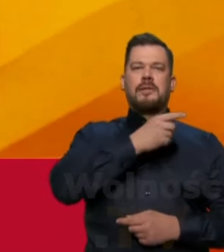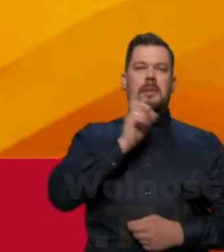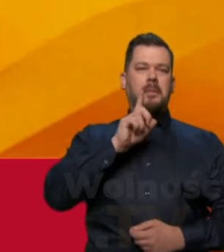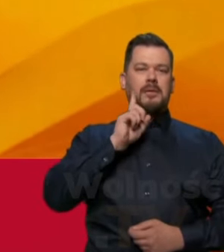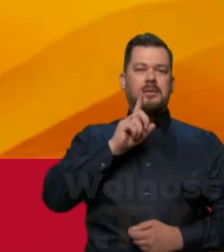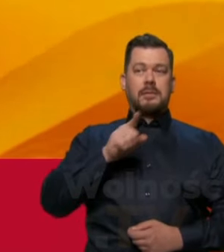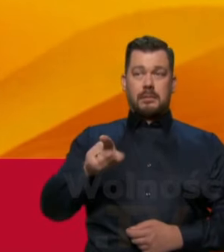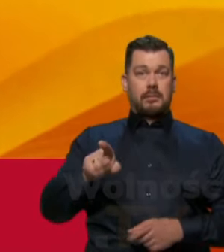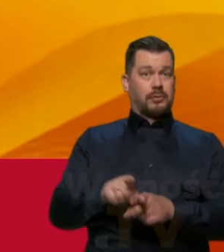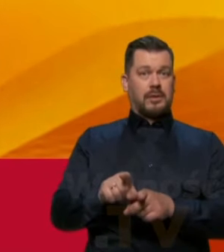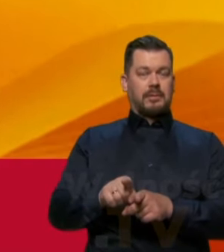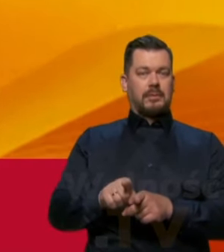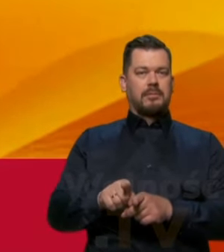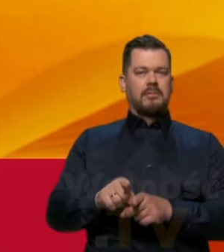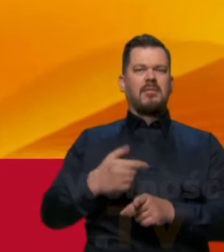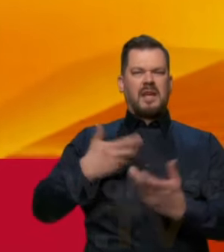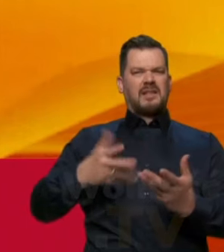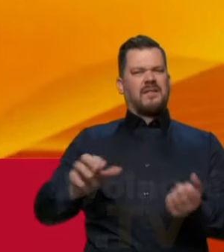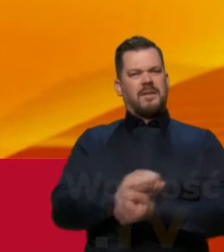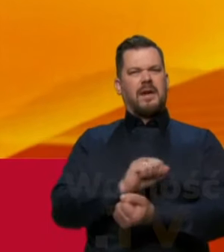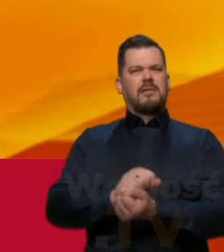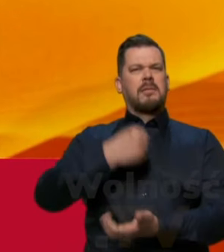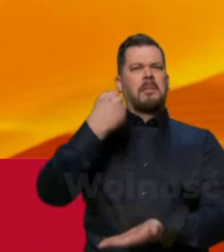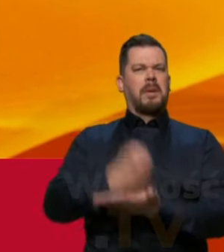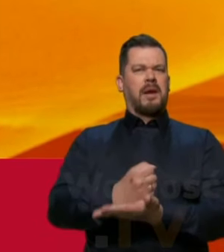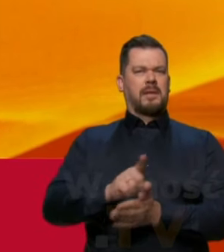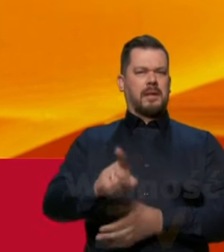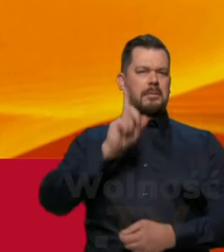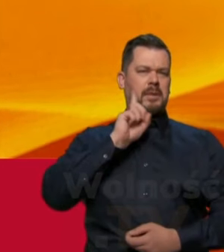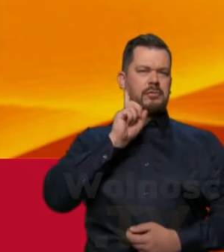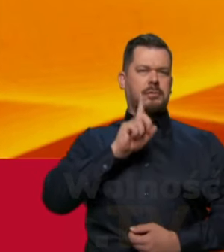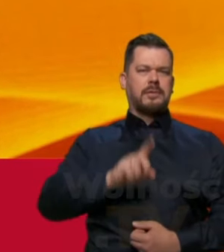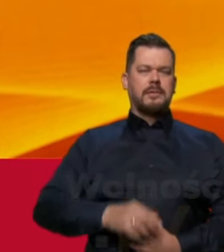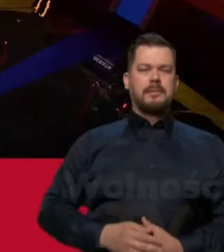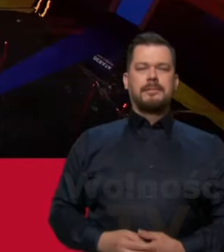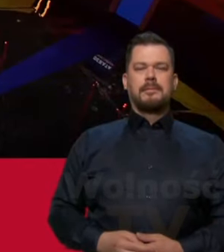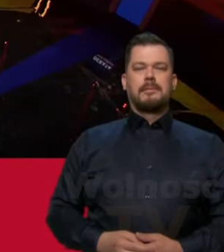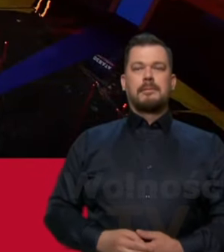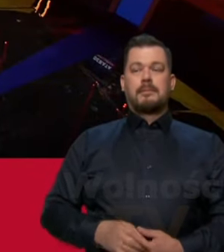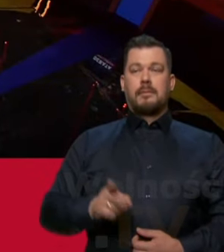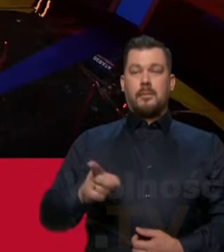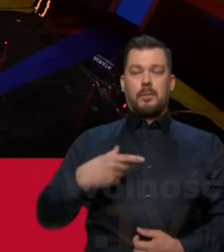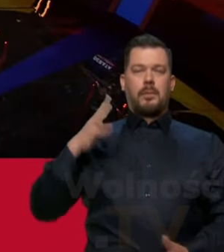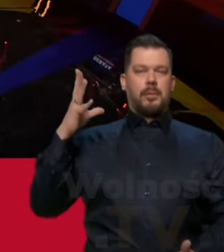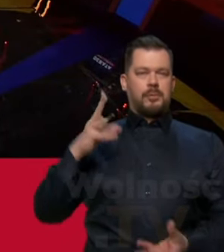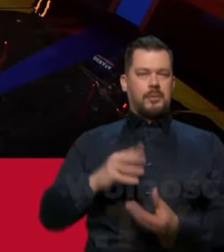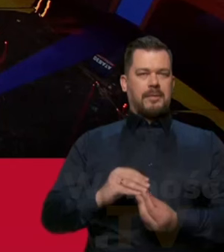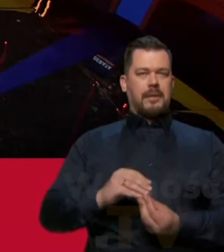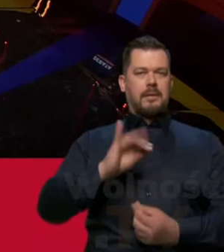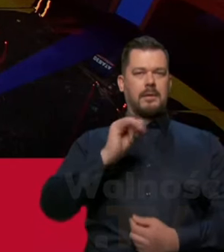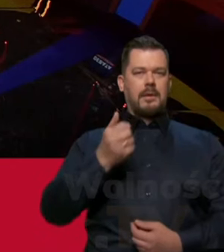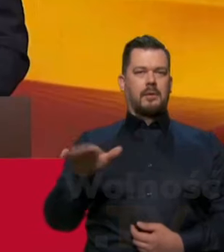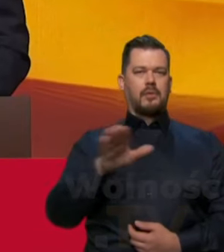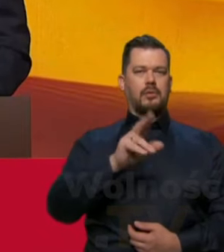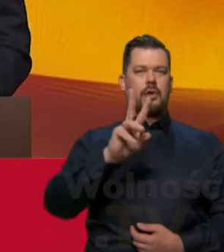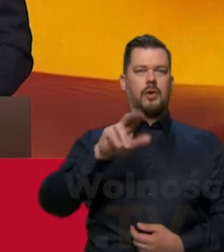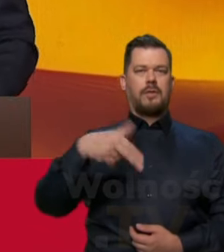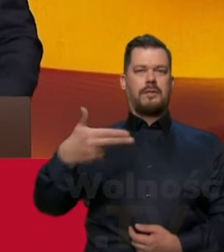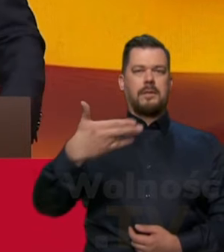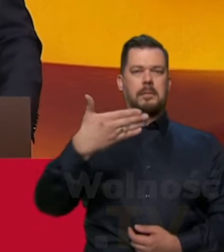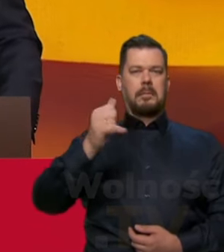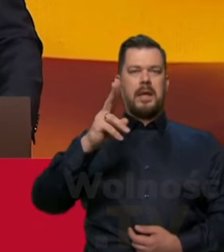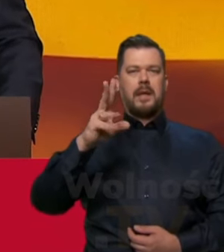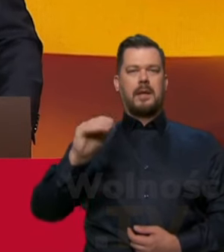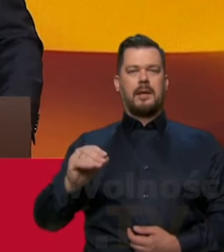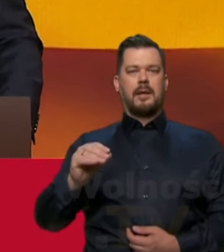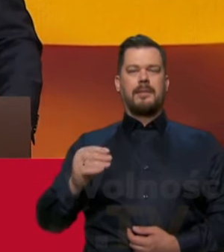się robi na każdym kroku. Ja będę walczył o prawa mężczyzn. Tak swoje wystąpienie podsumował pan Janusz Korwin-Mikke.